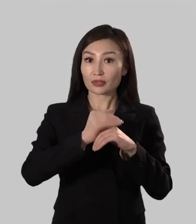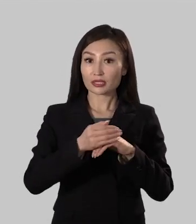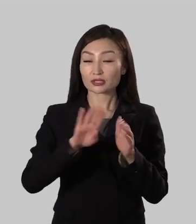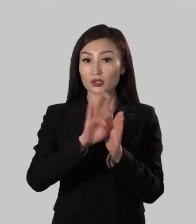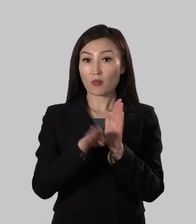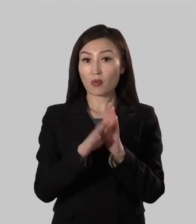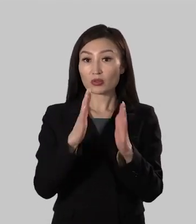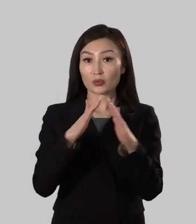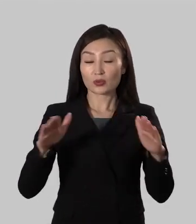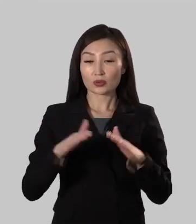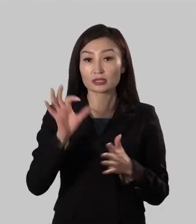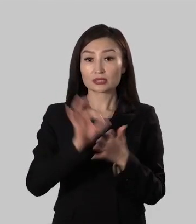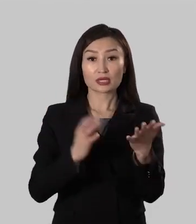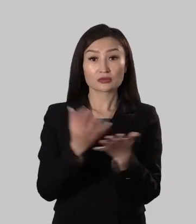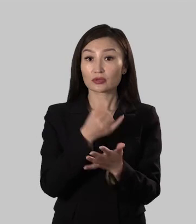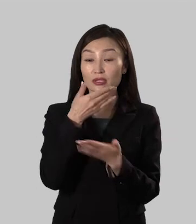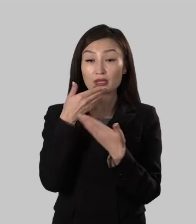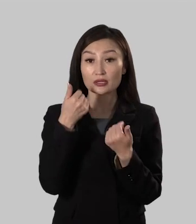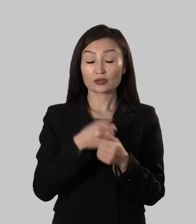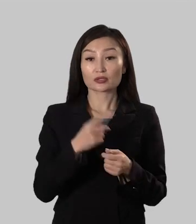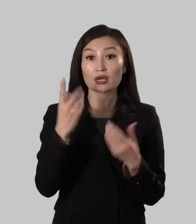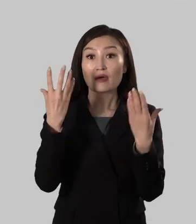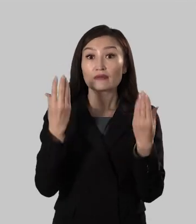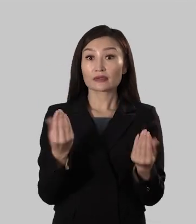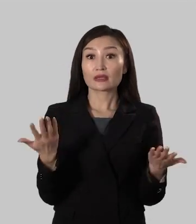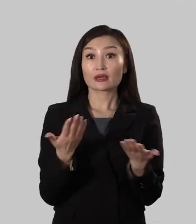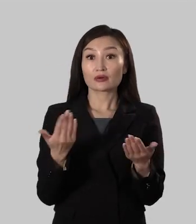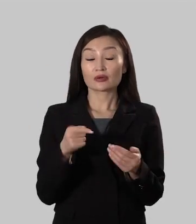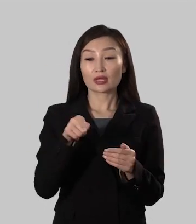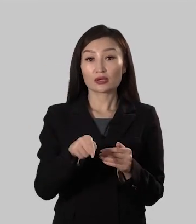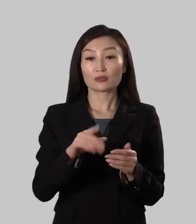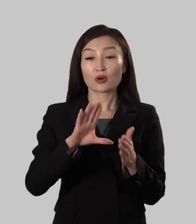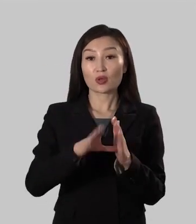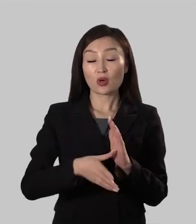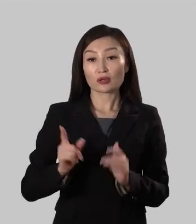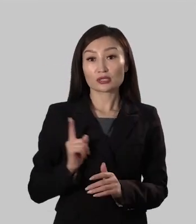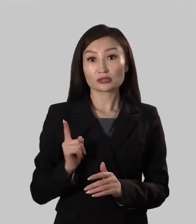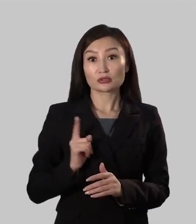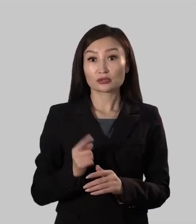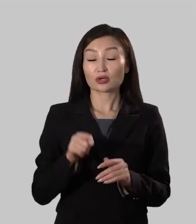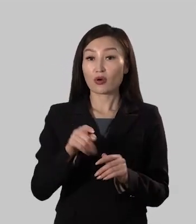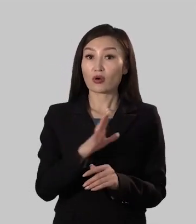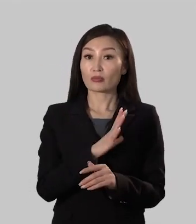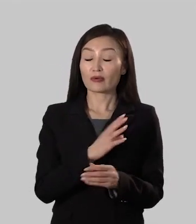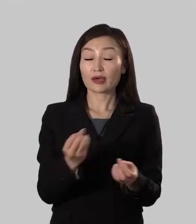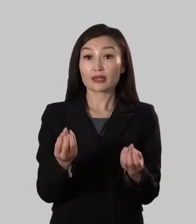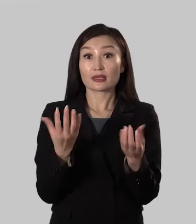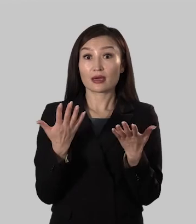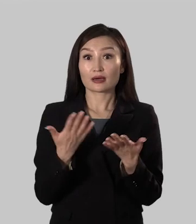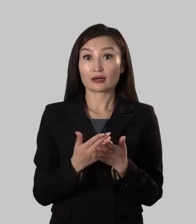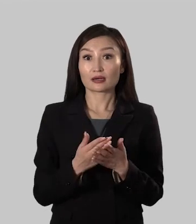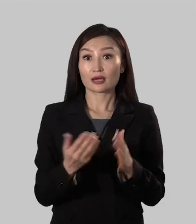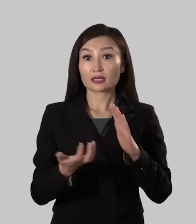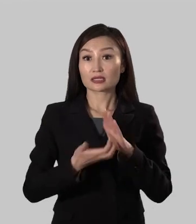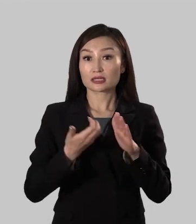Он прячется под елкой, и сразу не найдешь. Но в день определенный его так долго ждешь. Он так бывает